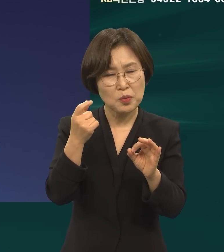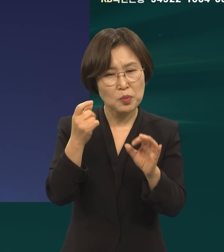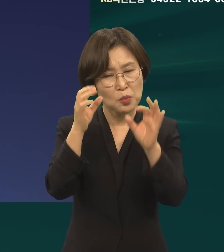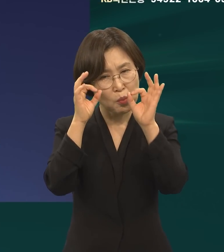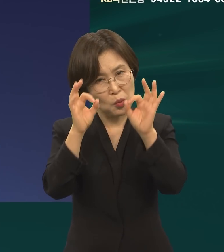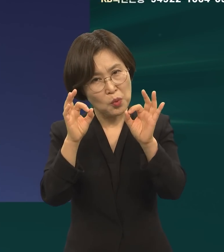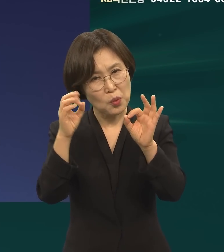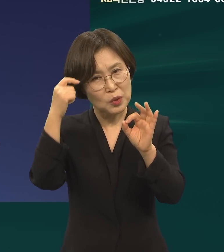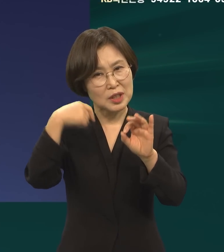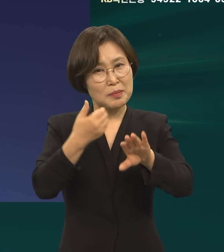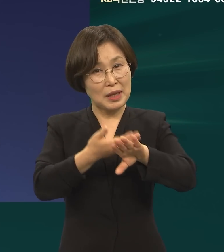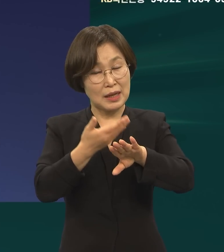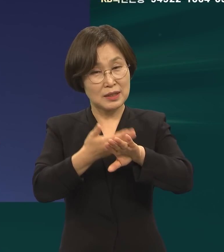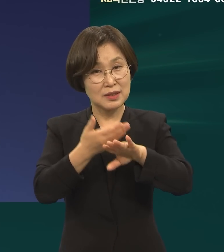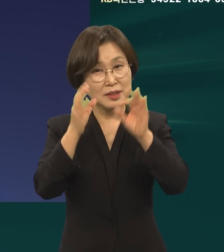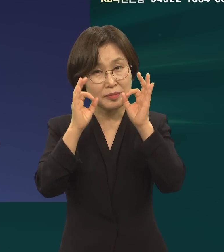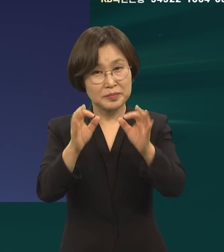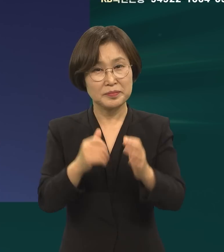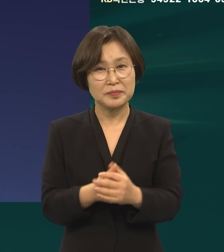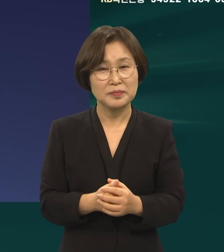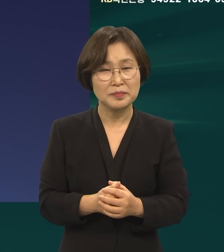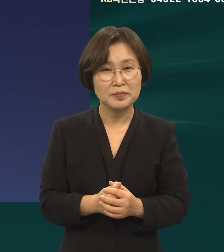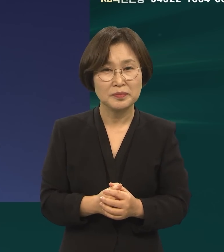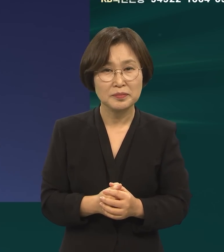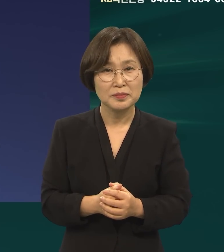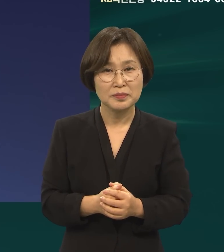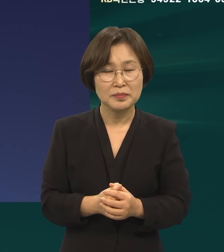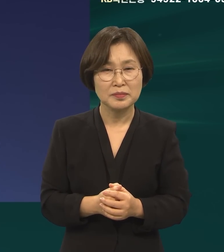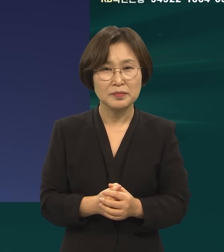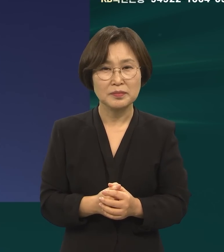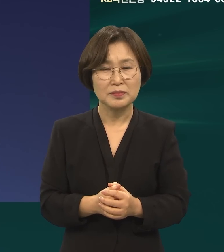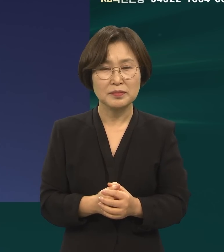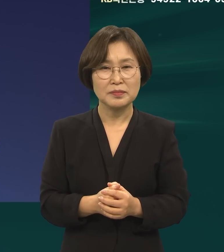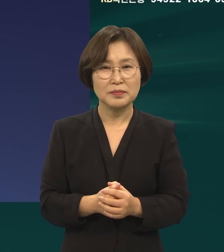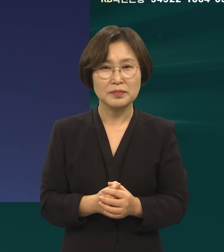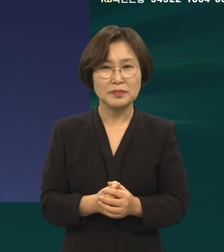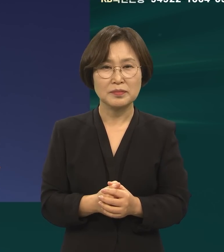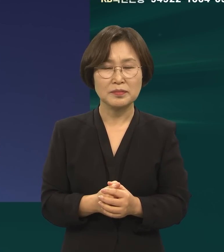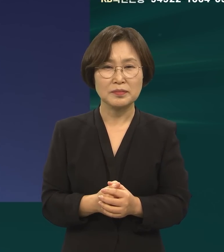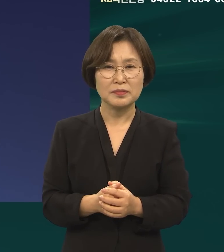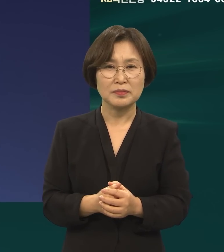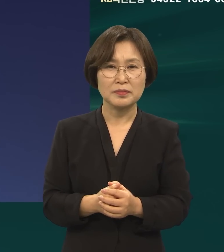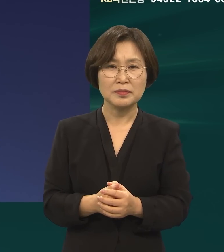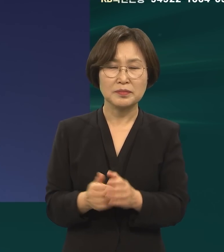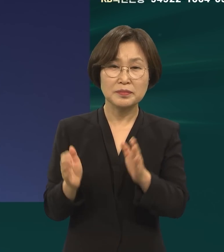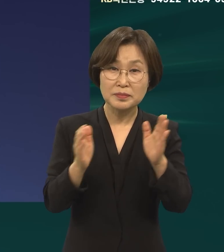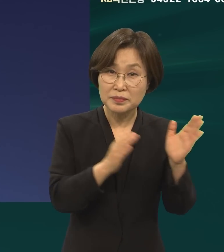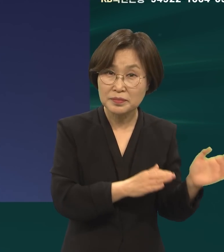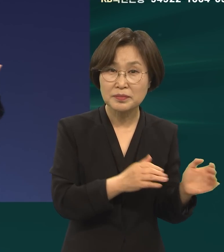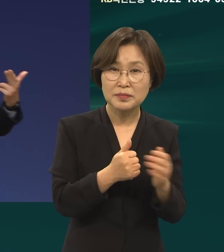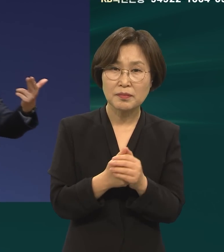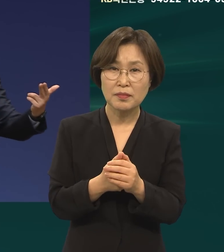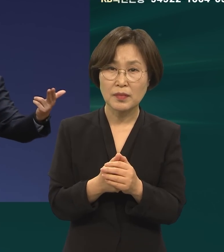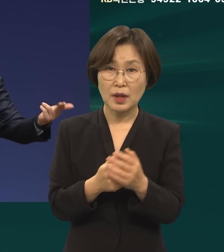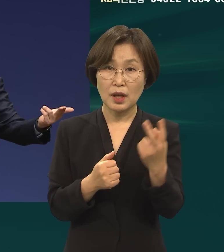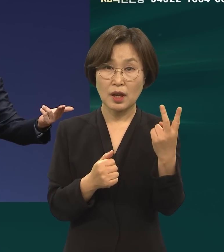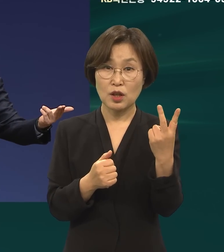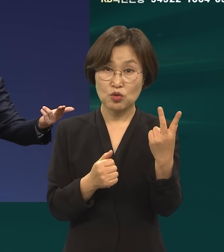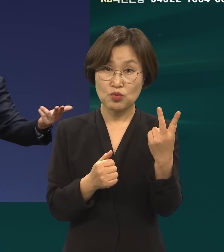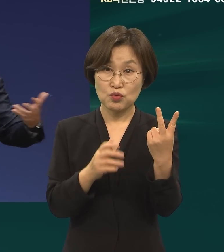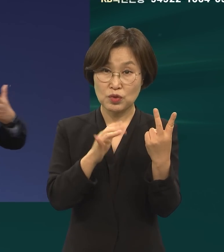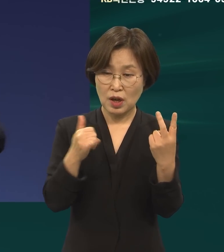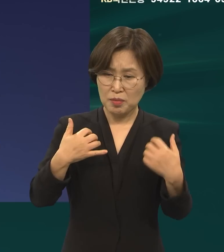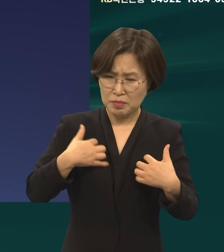드리려고 합니다. 또 하나, 이 본문을 전혀 다른 관점으로 보는 겁니다. 이들은 기쁨 속에